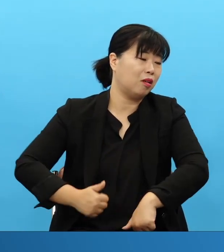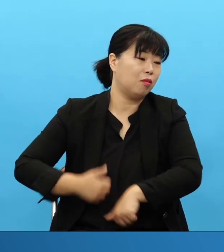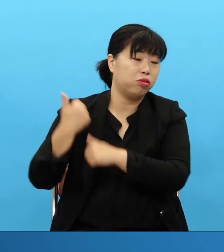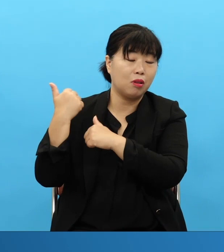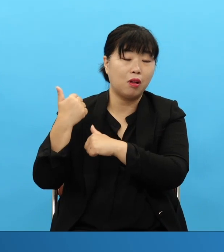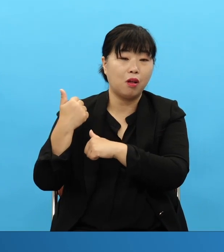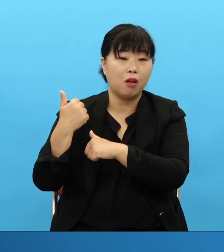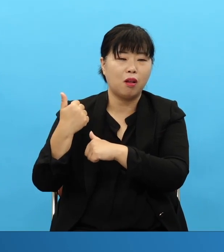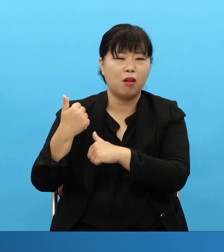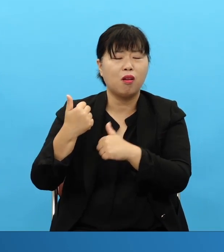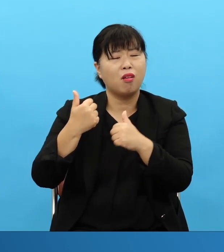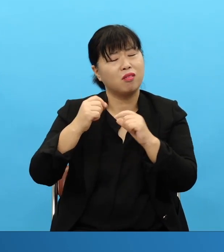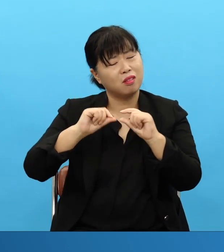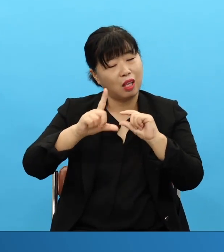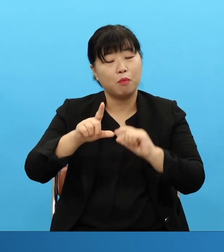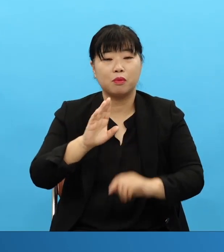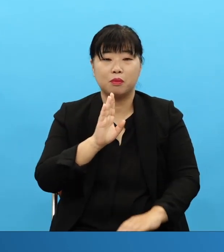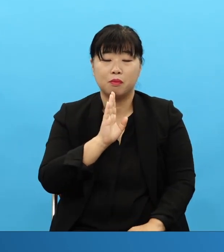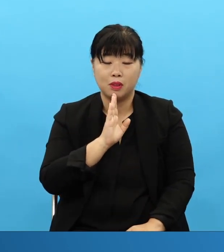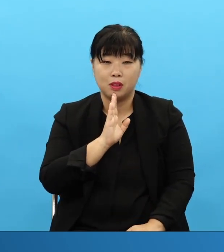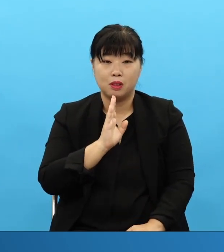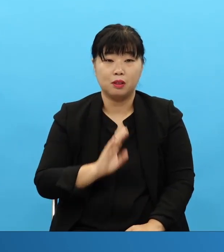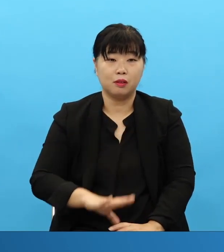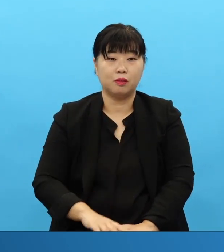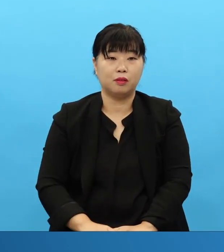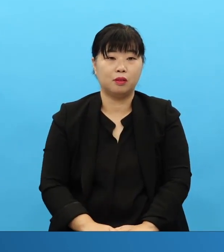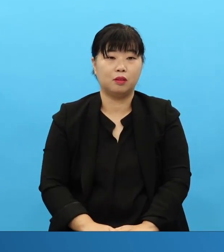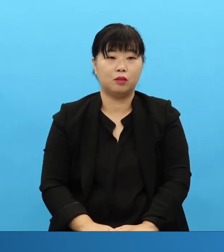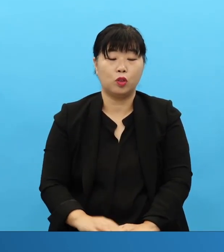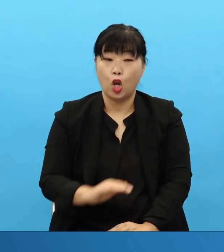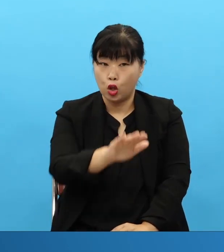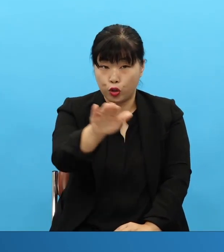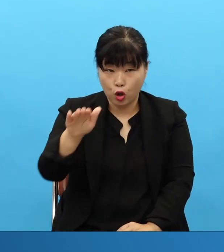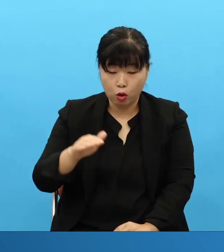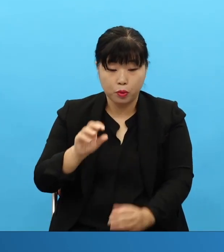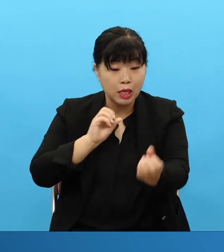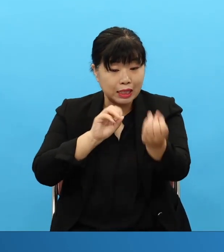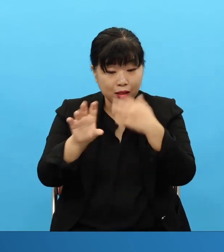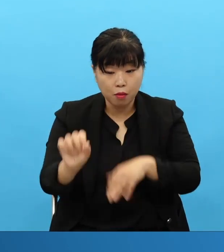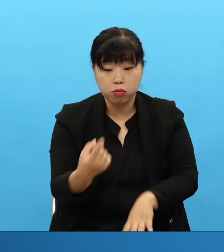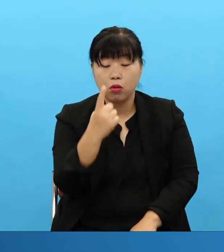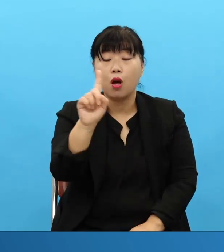여러분의 응답은 어디서 와야 되는 거니까 And so where must your answers come from?